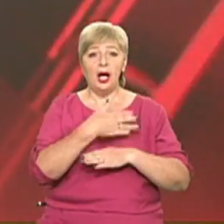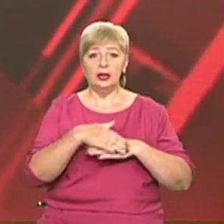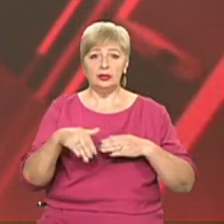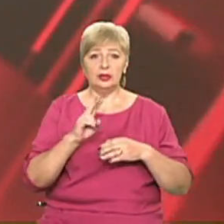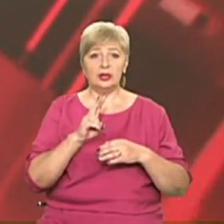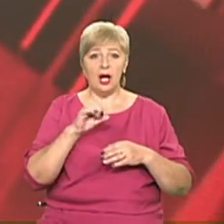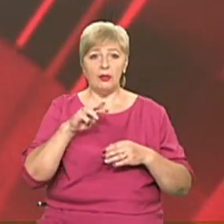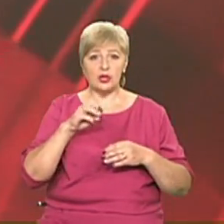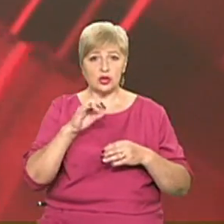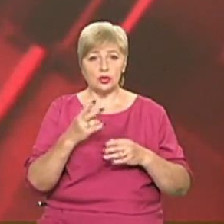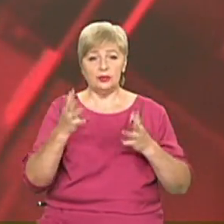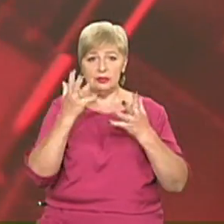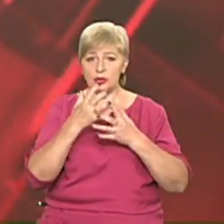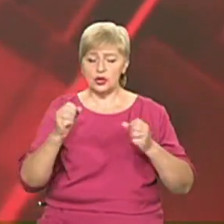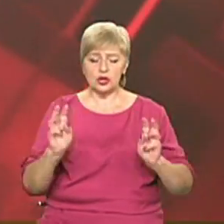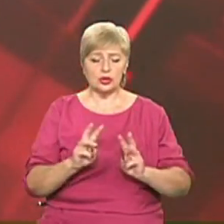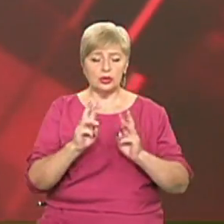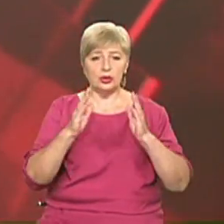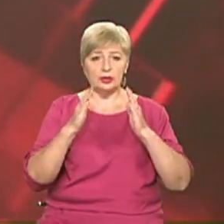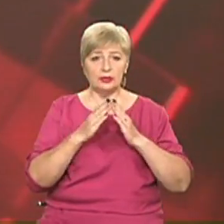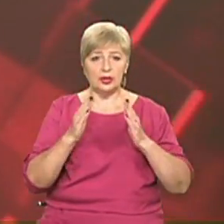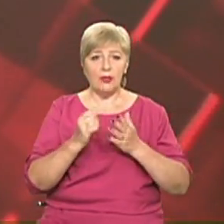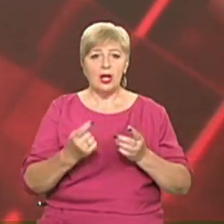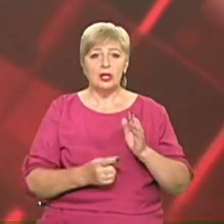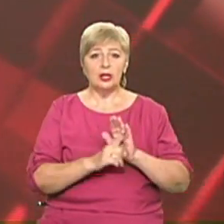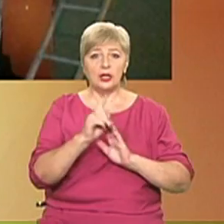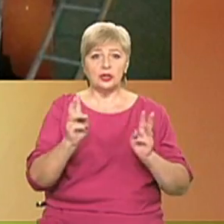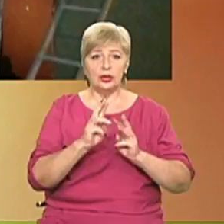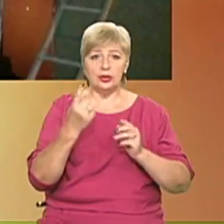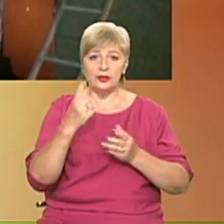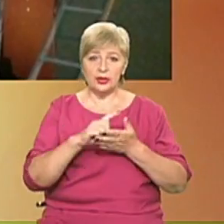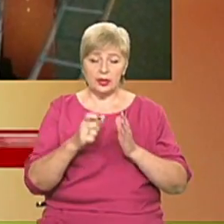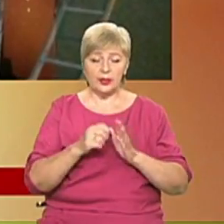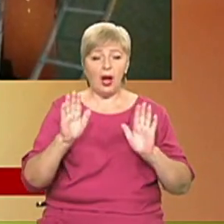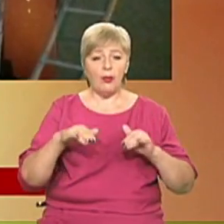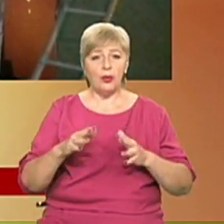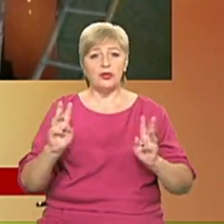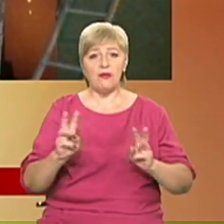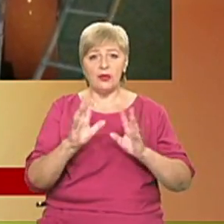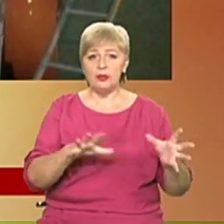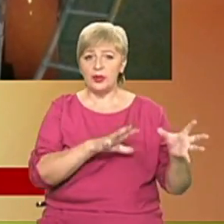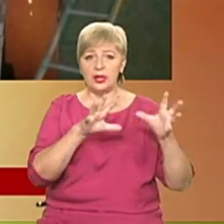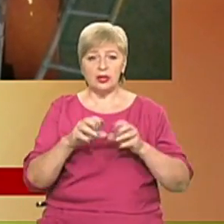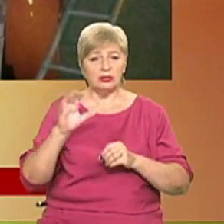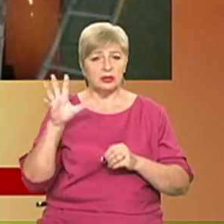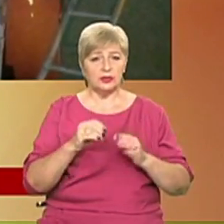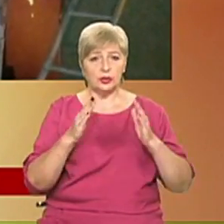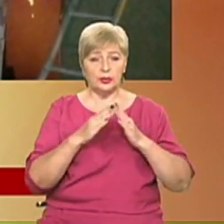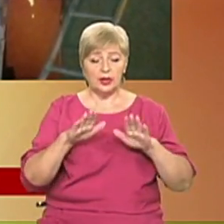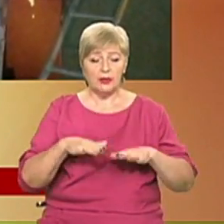А на вулиці Камишовій вночі згорів дім. Зайнялось в одній з кімнат, а потім вогонь перекинувся на всю будівлю. На місце